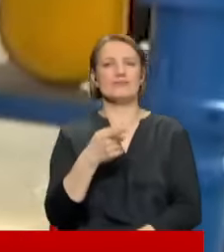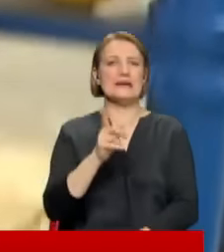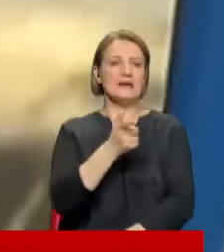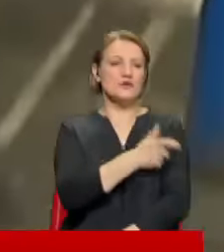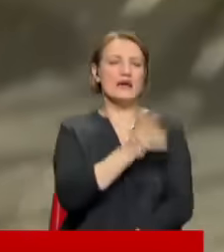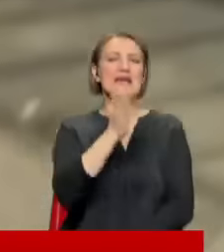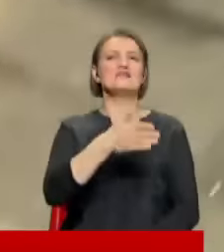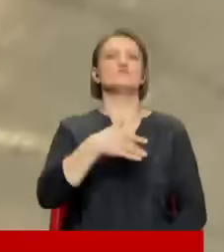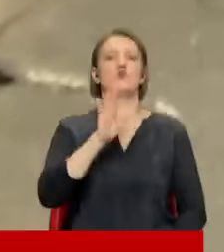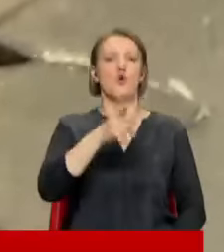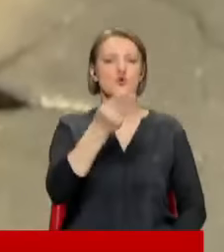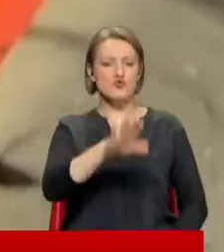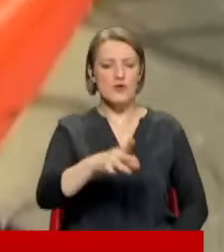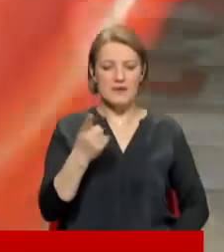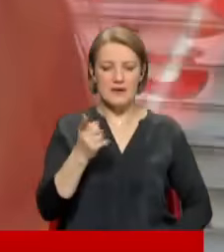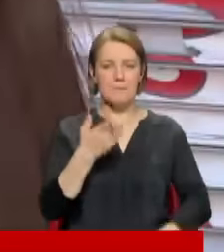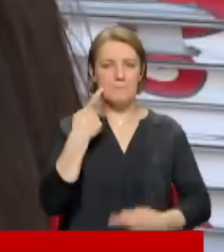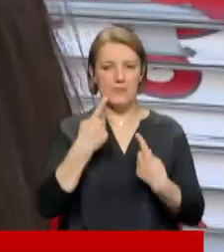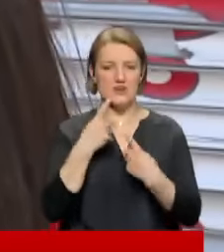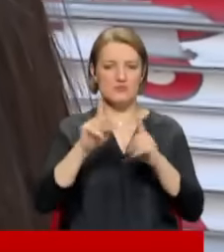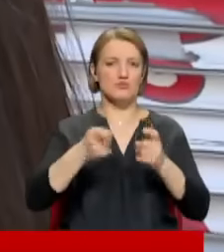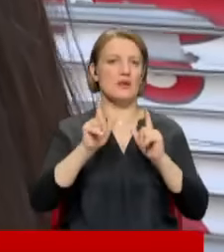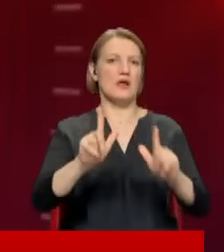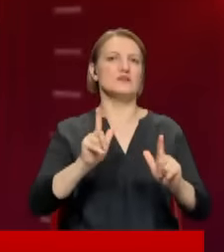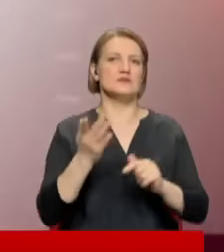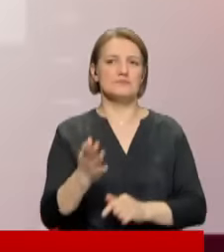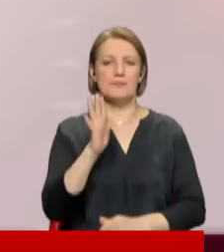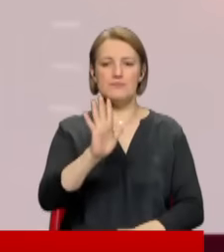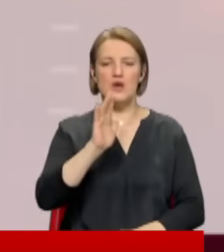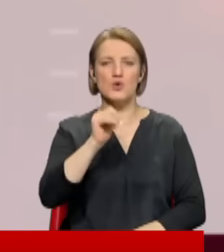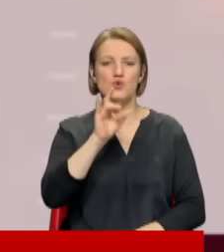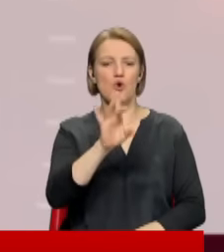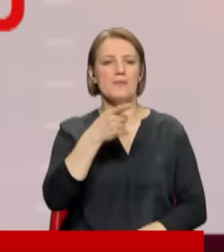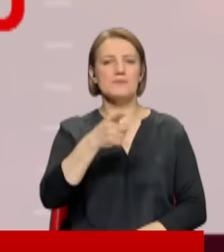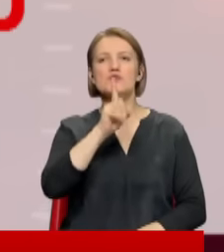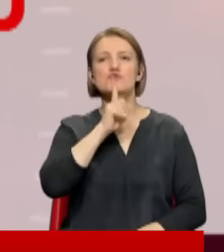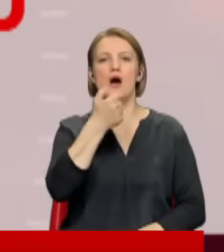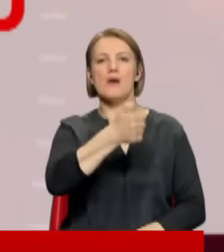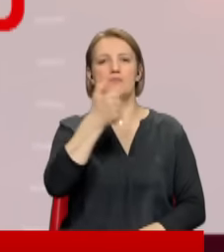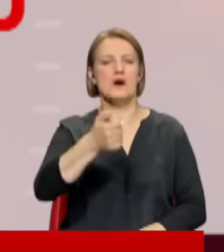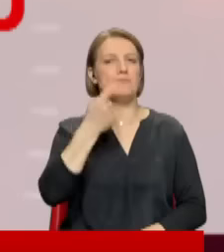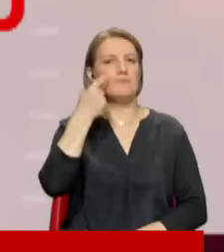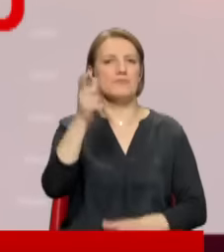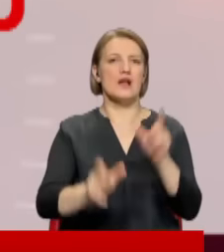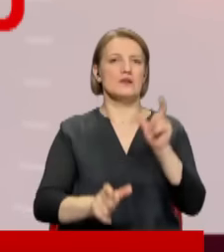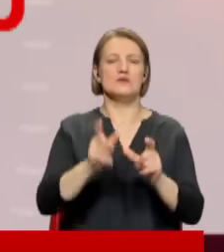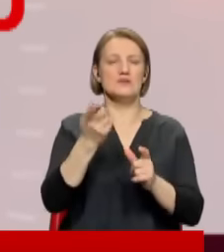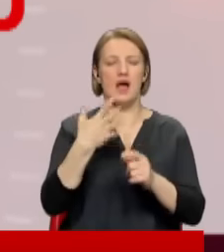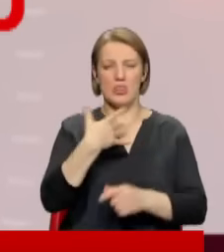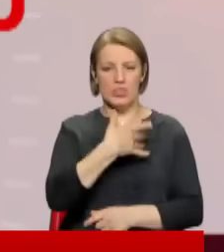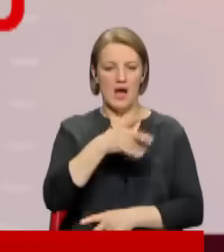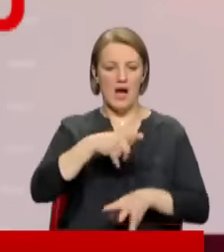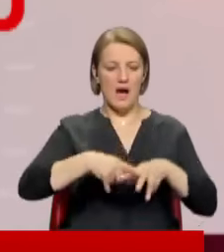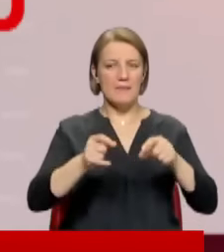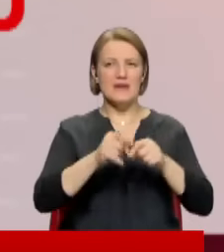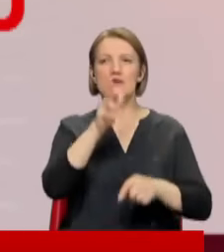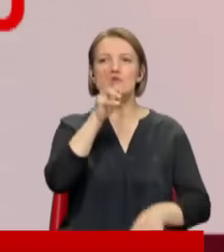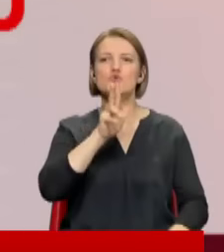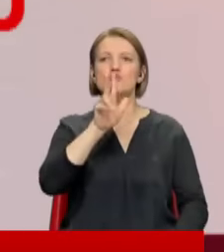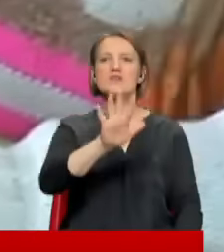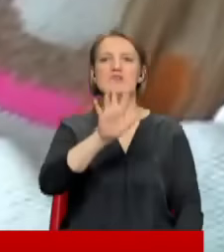kreşe gitmiyorsa da o çocuğa bir bakıcı bulunması gerekiyor önceliğinde. 5 günde 15.166 çalışan anne Avrupa Birliği'nin ayda